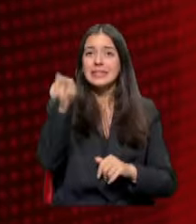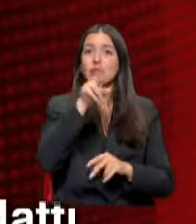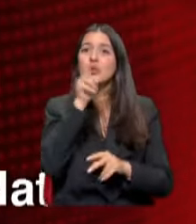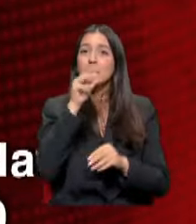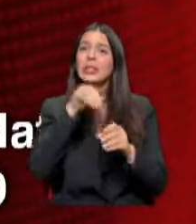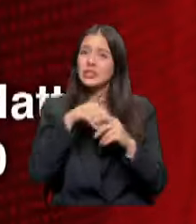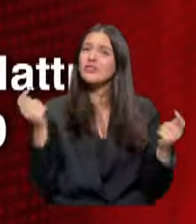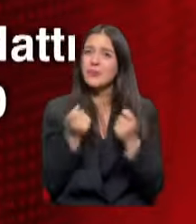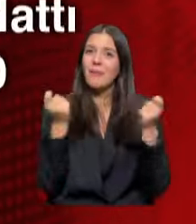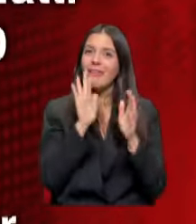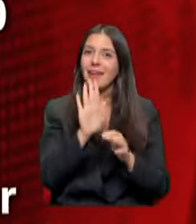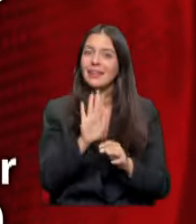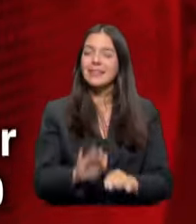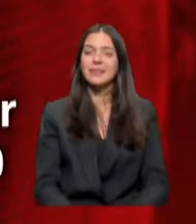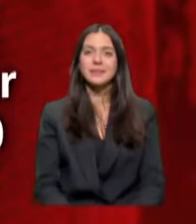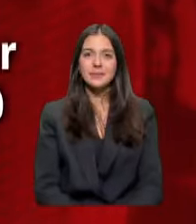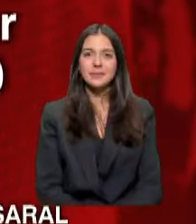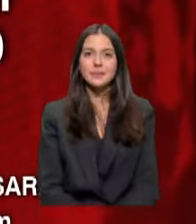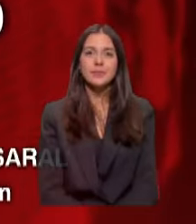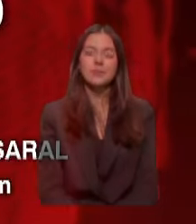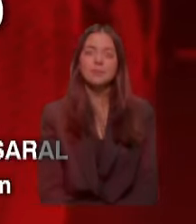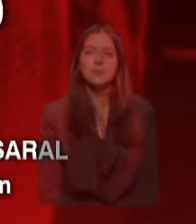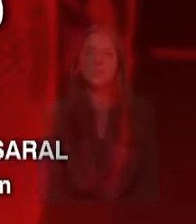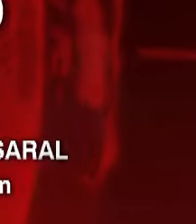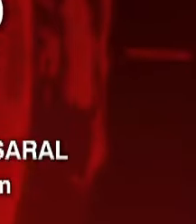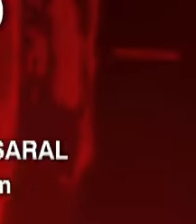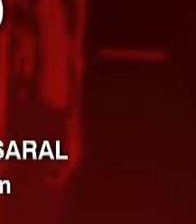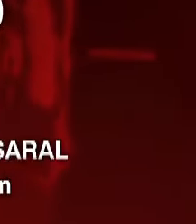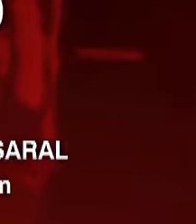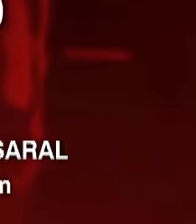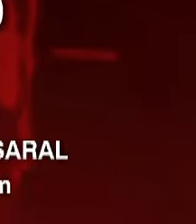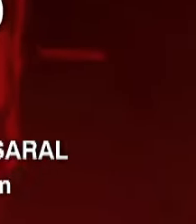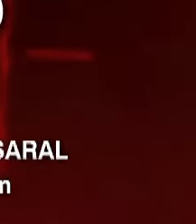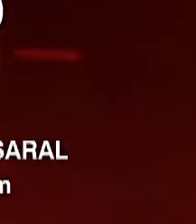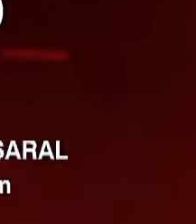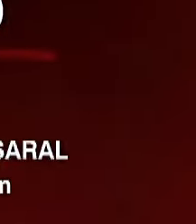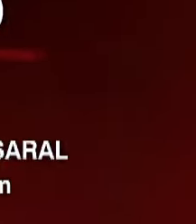gülmek için çabalayın. Ezilir yerler için bir başka.